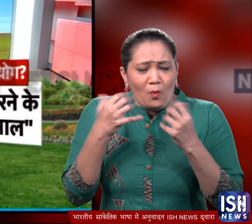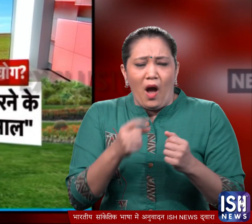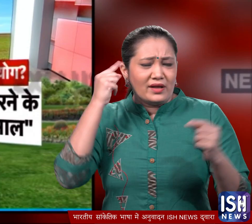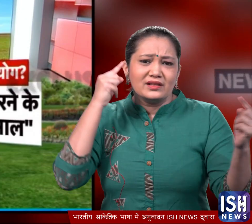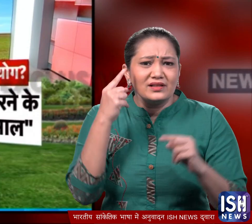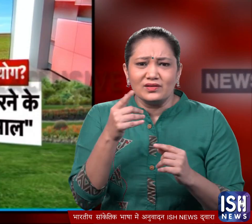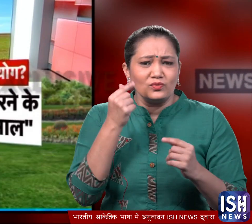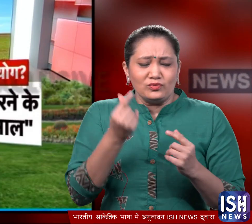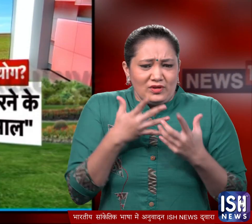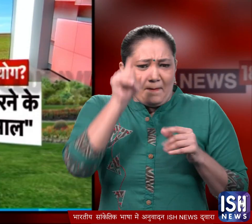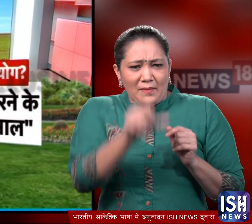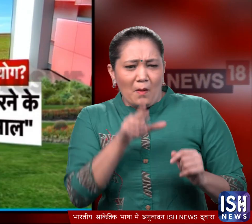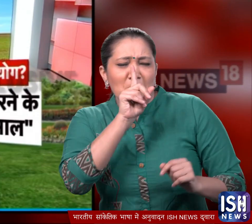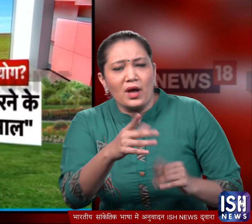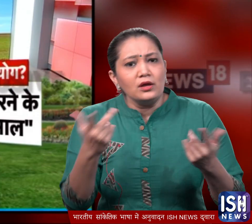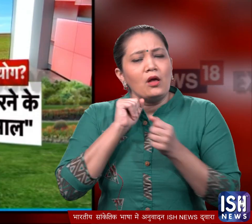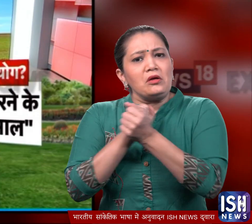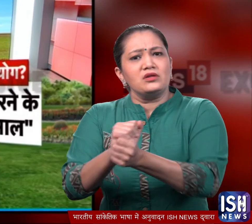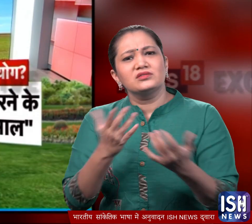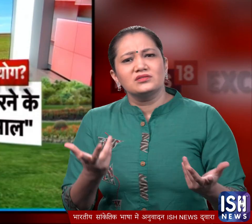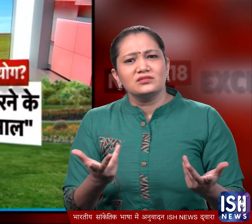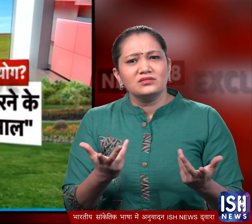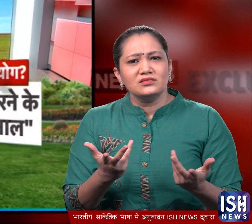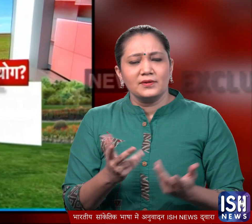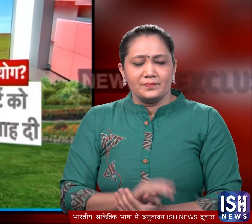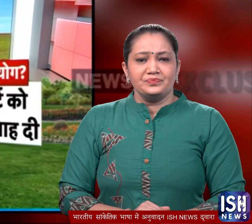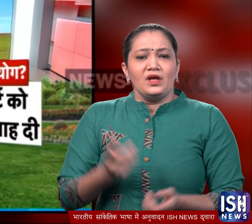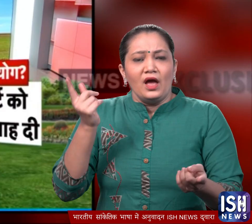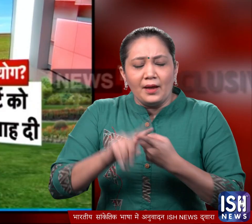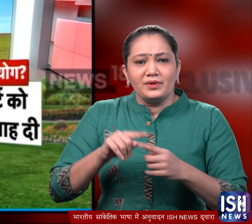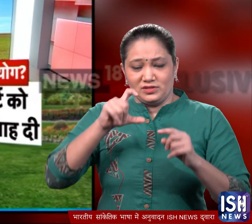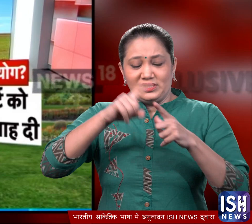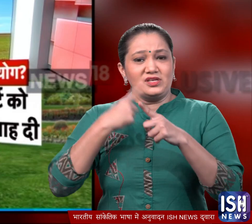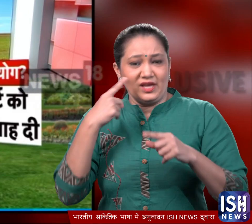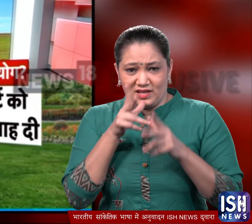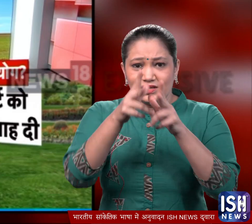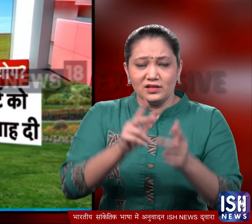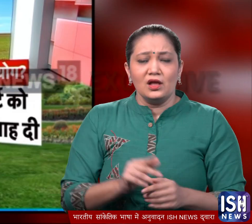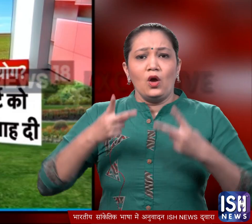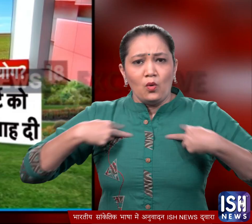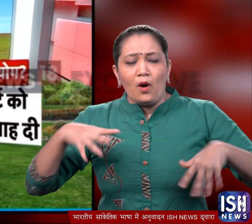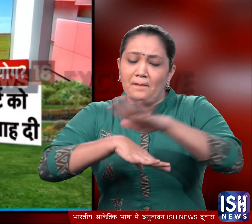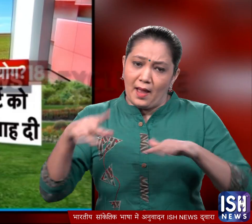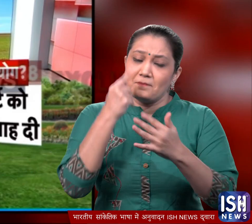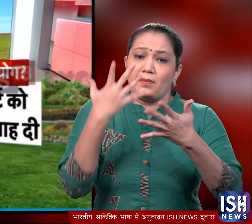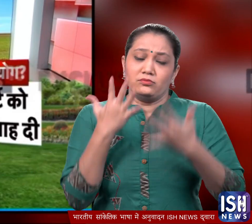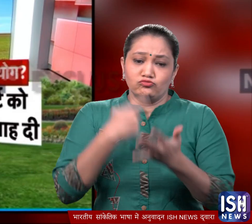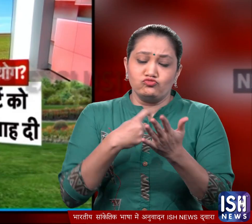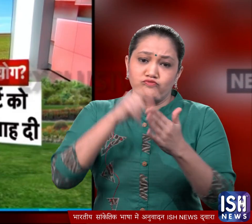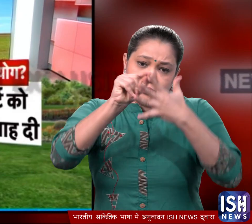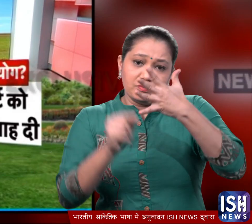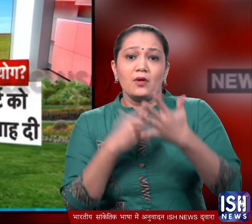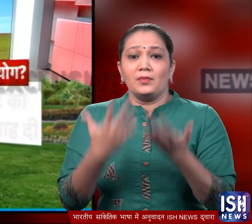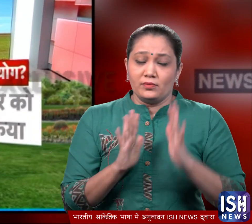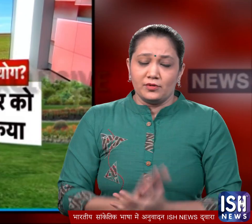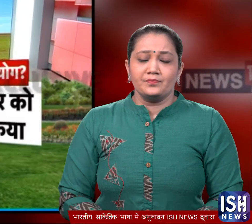सुननी तो वो इस कानून के तहत लोगों को गिरफ्तार कर लेते। सुनवाई के दौरान अटॉर्नी जनरल ने कहा कि अदालत इस बारे में कुछ पैरामीटर बना सकती है।